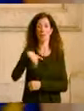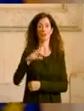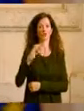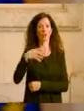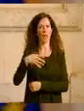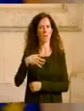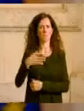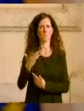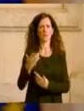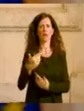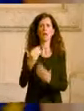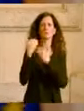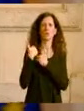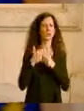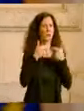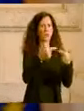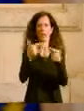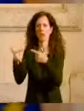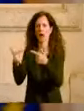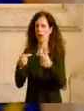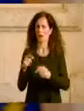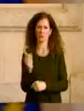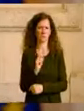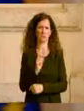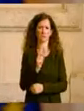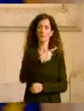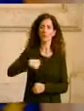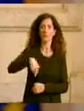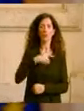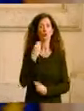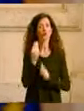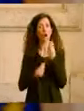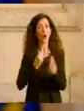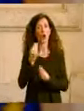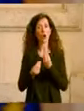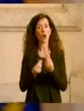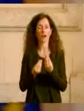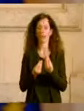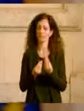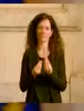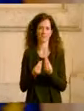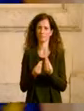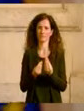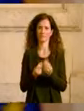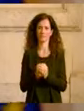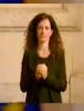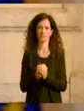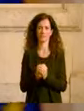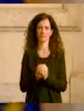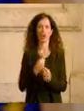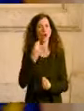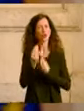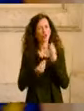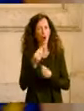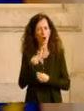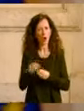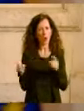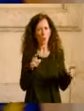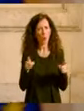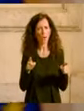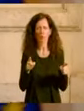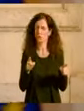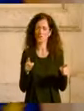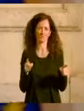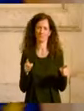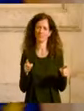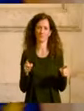di responsabilità. Non dobbiamo giocare, non si gioca in una fase del genere, in